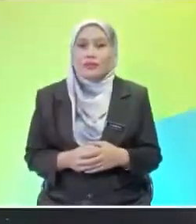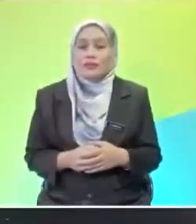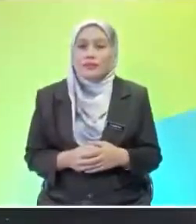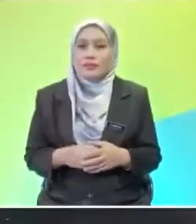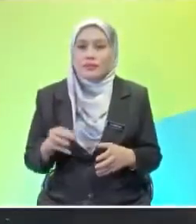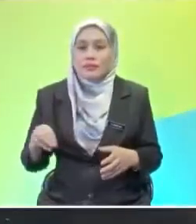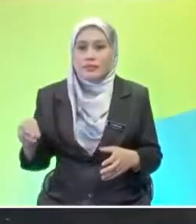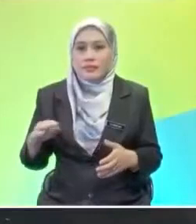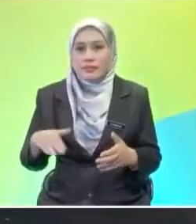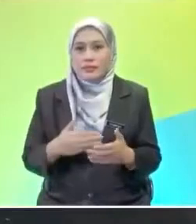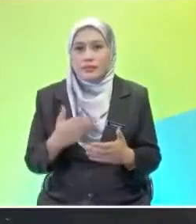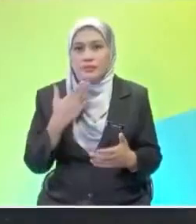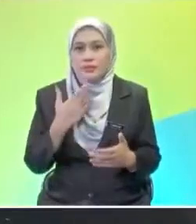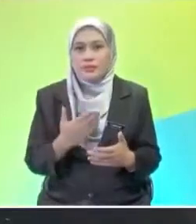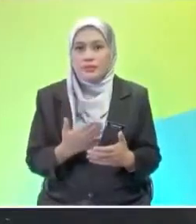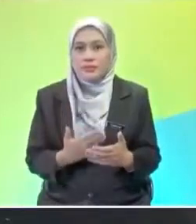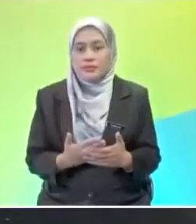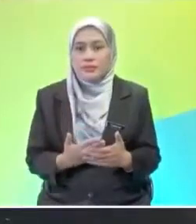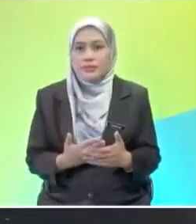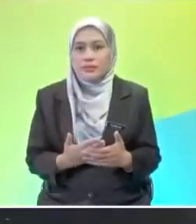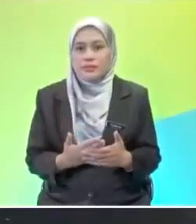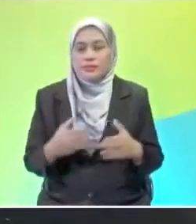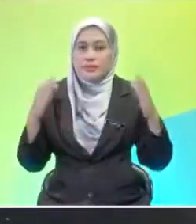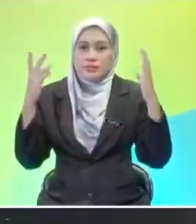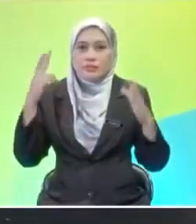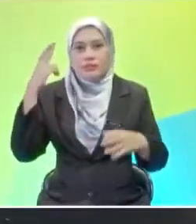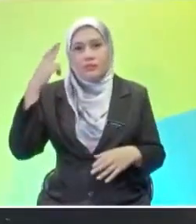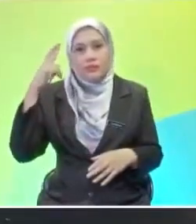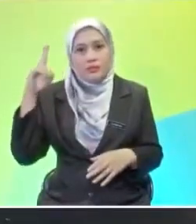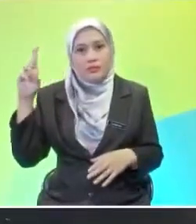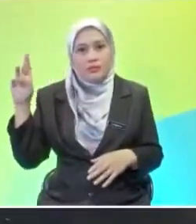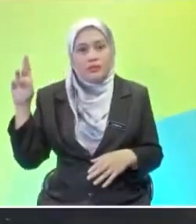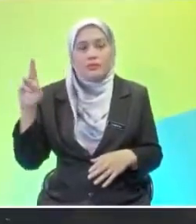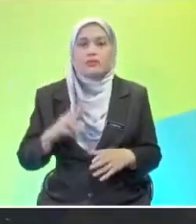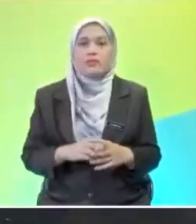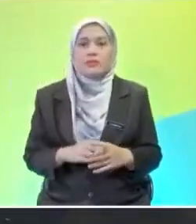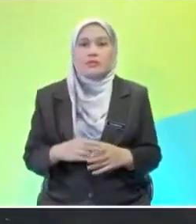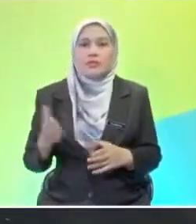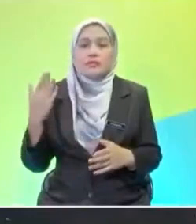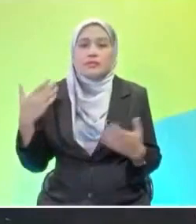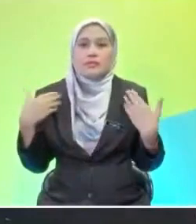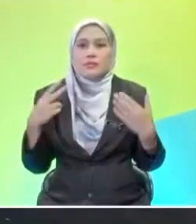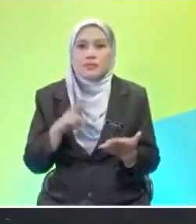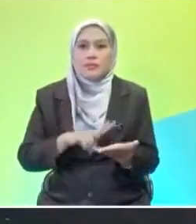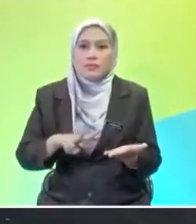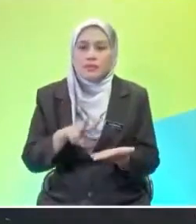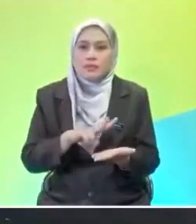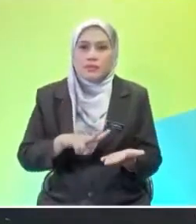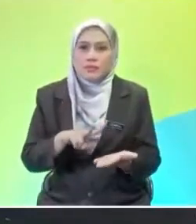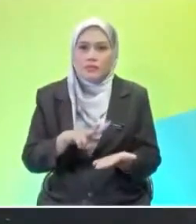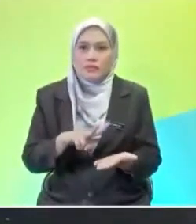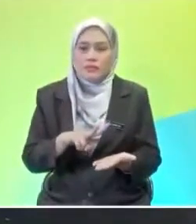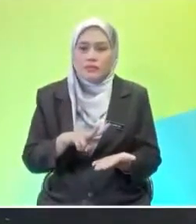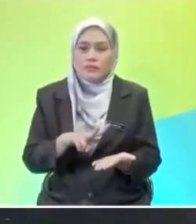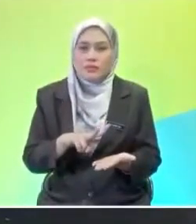murid-murid semua, terima kasih. Hari ini kan Cikgu Rahimah sebenarnya sebentar tadi ada sedikit video kan Cikgu? Betul. Tapi begitu serius saya